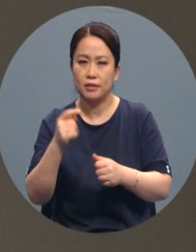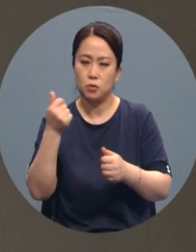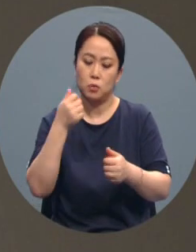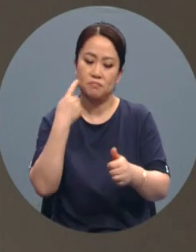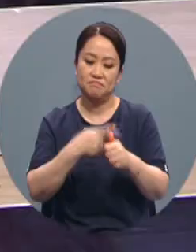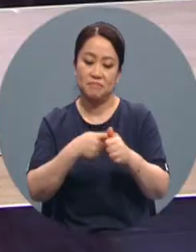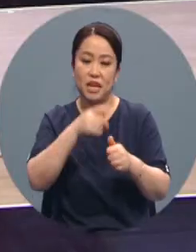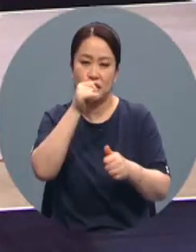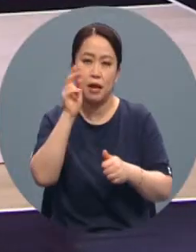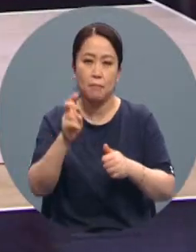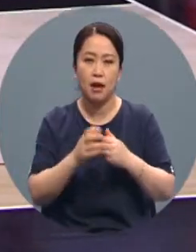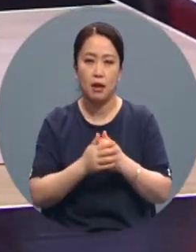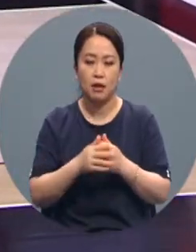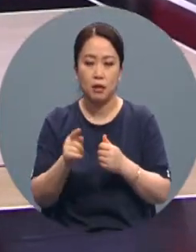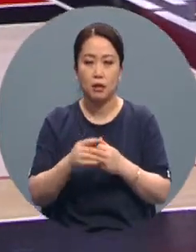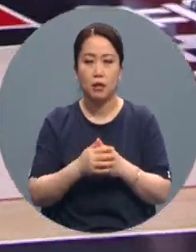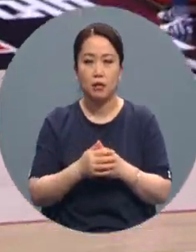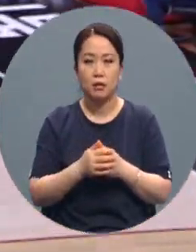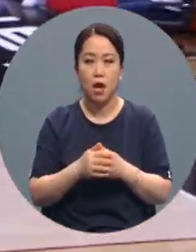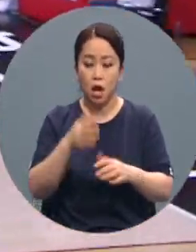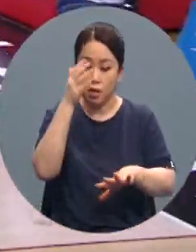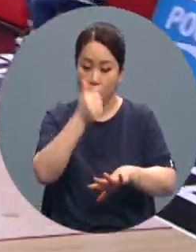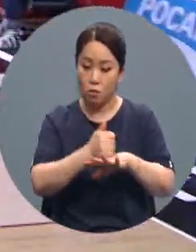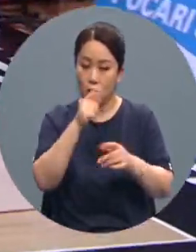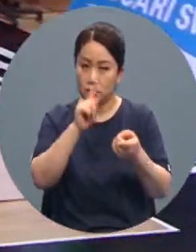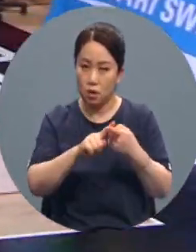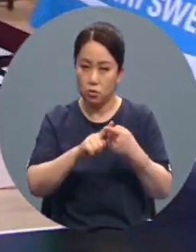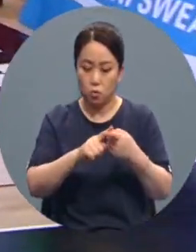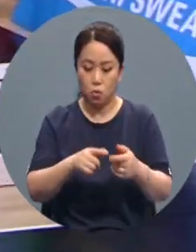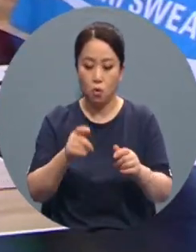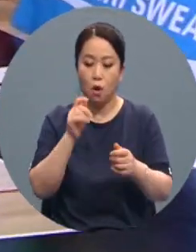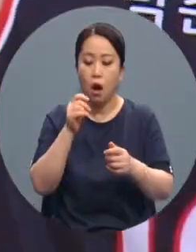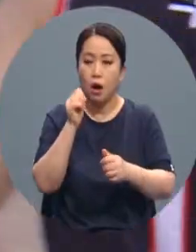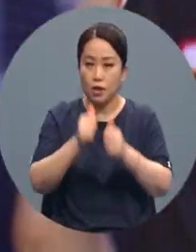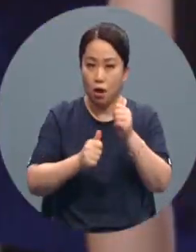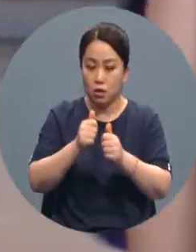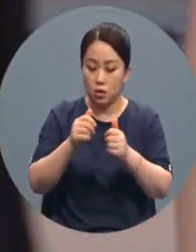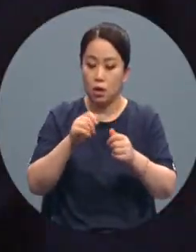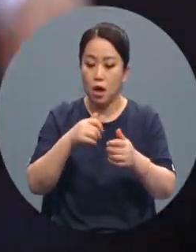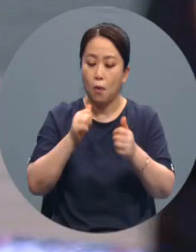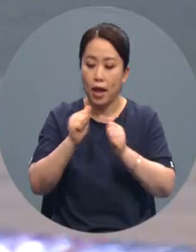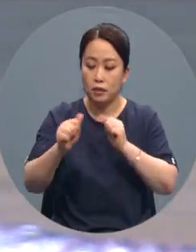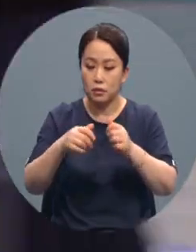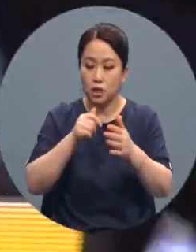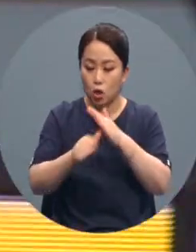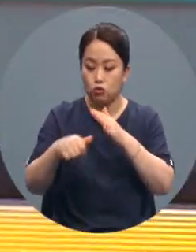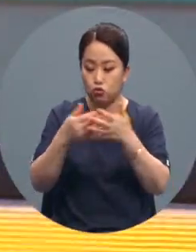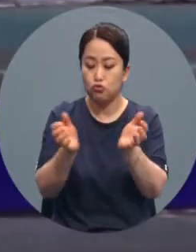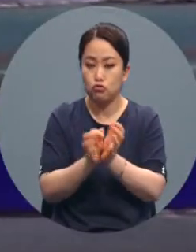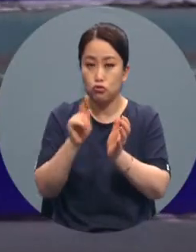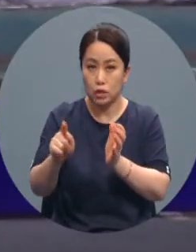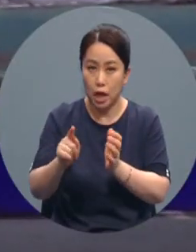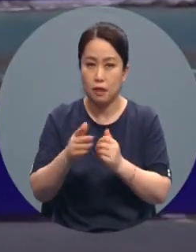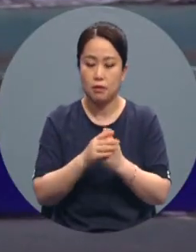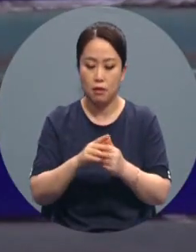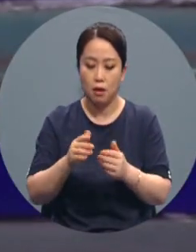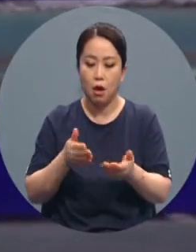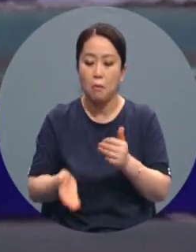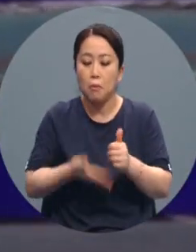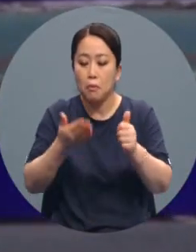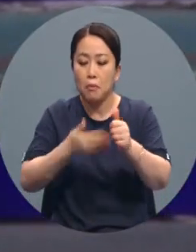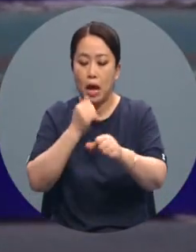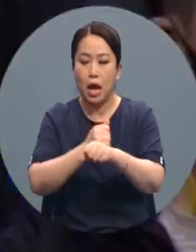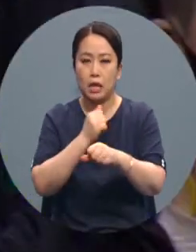부산시와 지역사회를 저버린 KT. 결과적으로 구단 이전을 부추긴 셈이 된 KBL. 이 상황에 목소리 한번 못